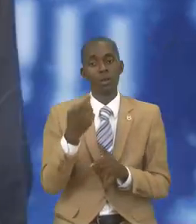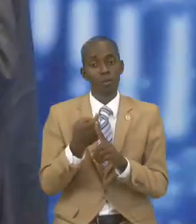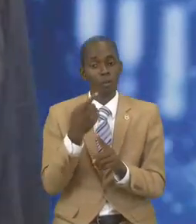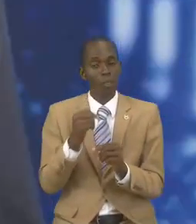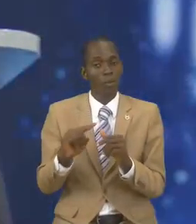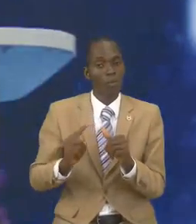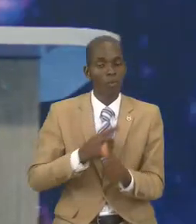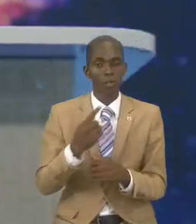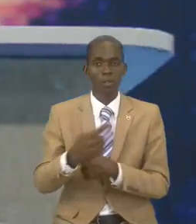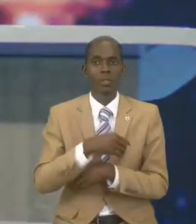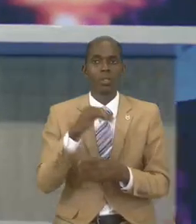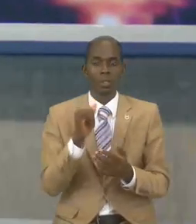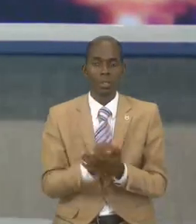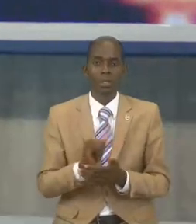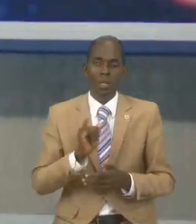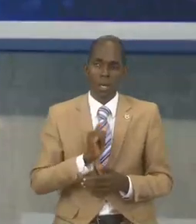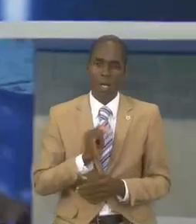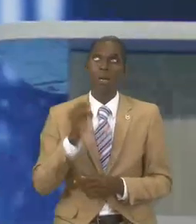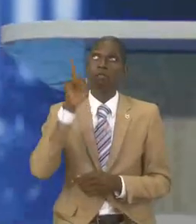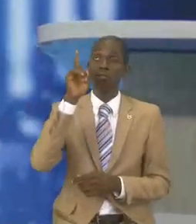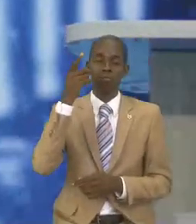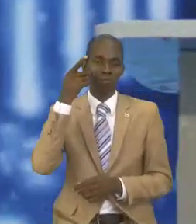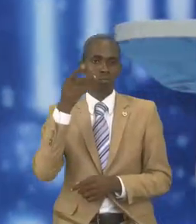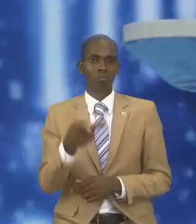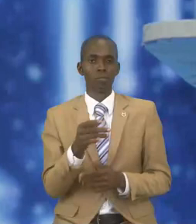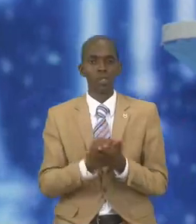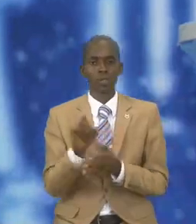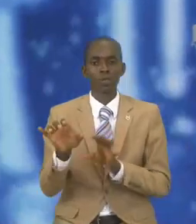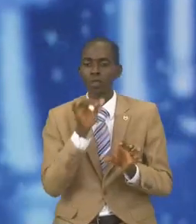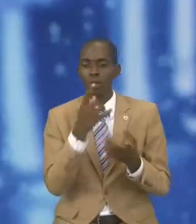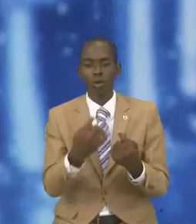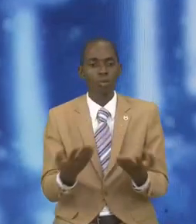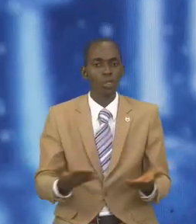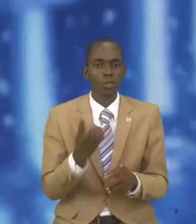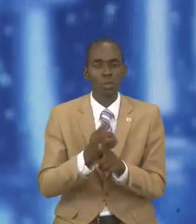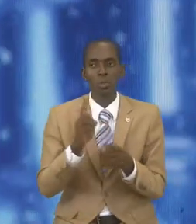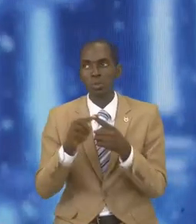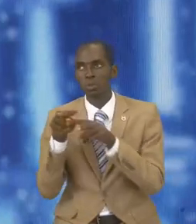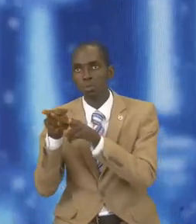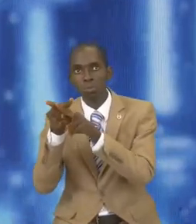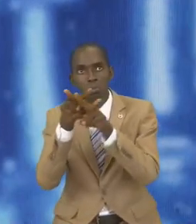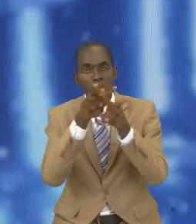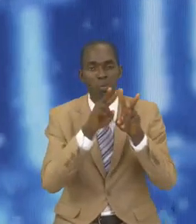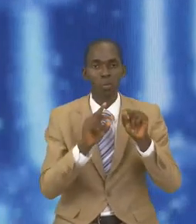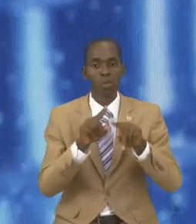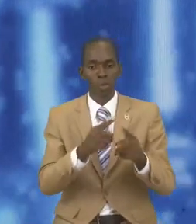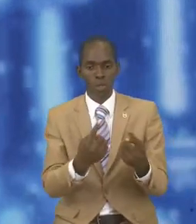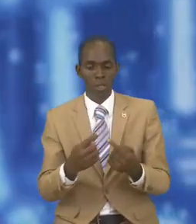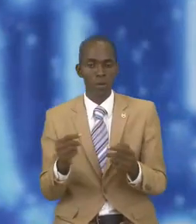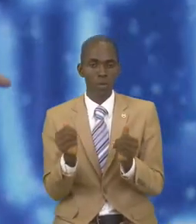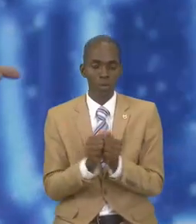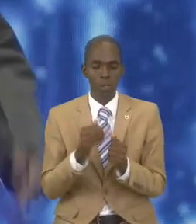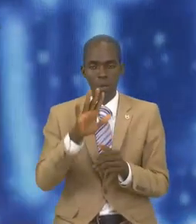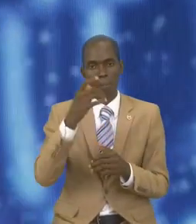dès le premier jour que je t'ai vu, tu n'es pas seulement venu comme un spectateur, tu es venu et tu as fixé ton cœur, tu